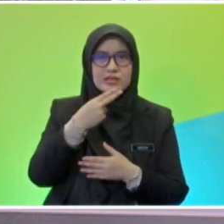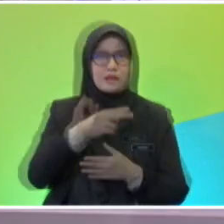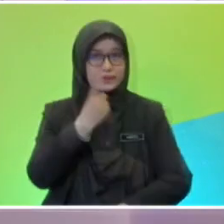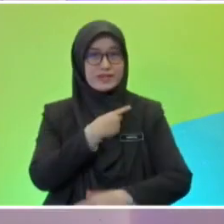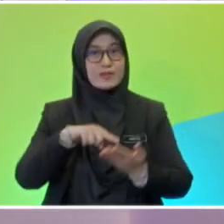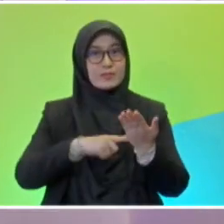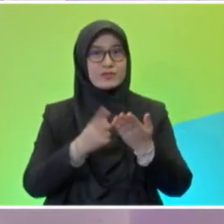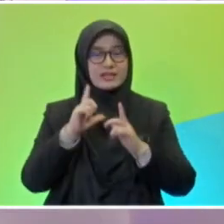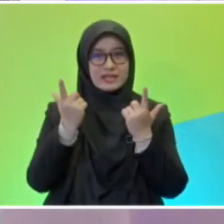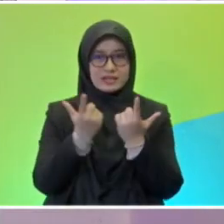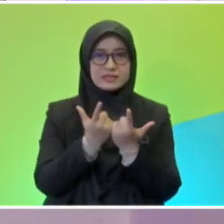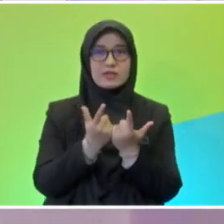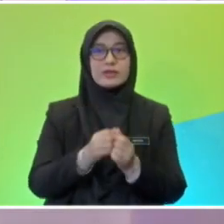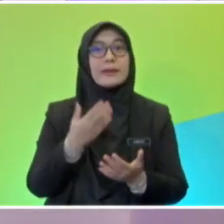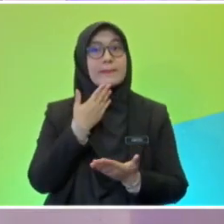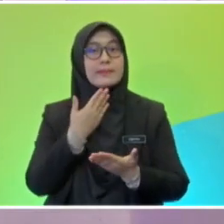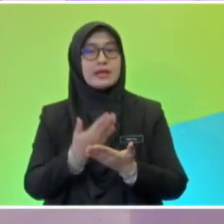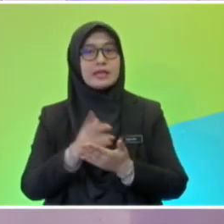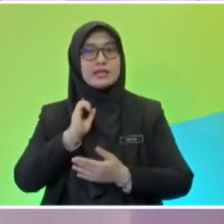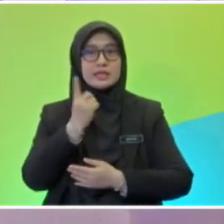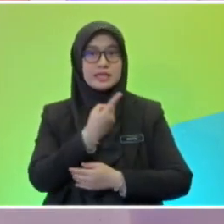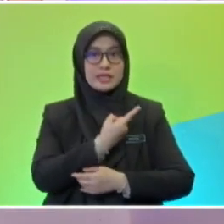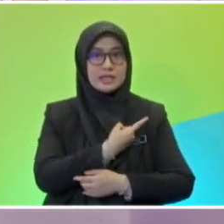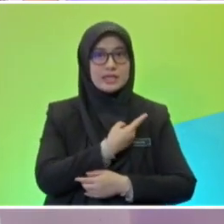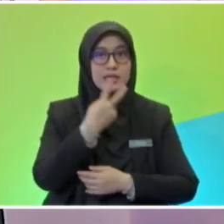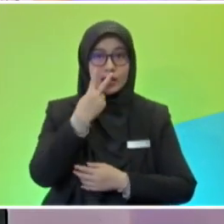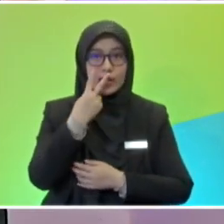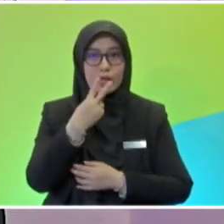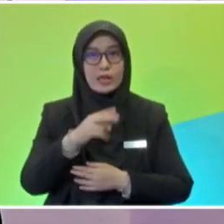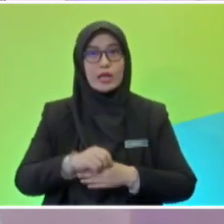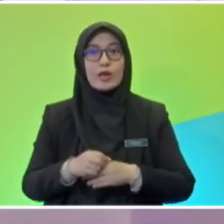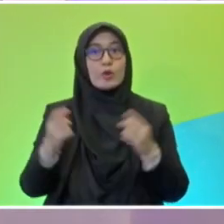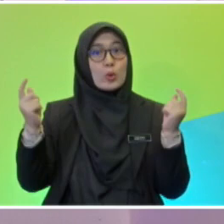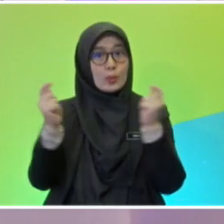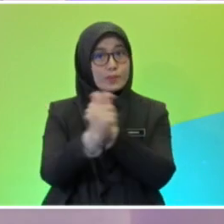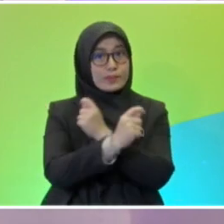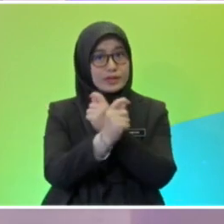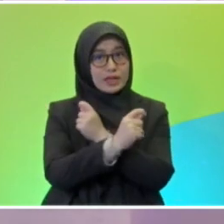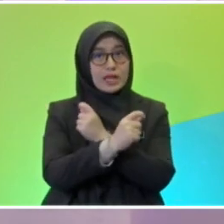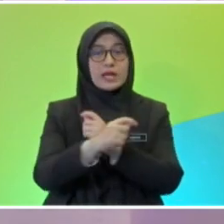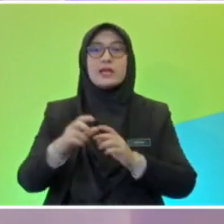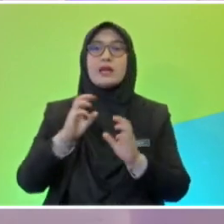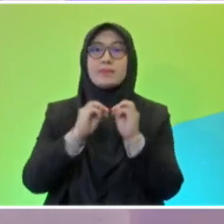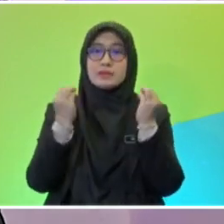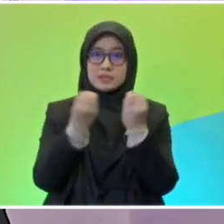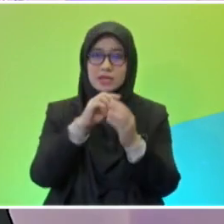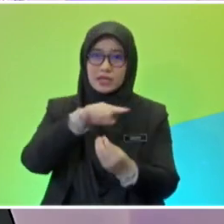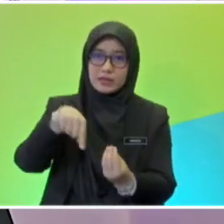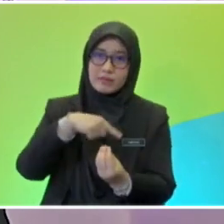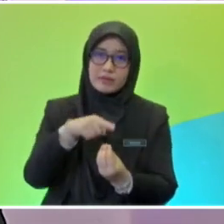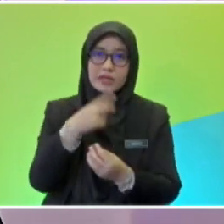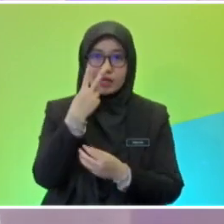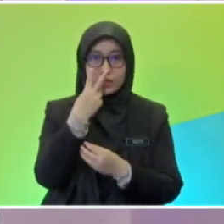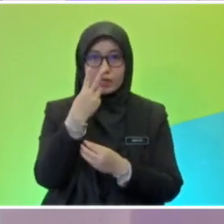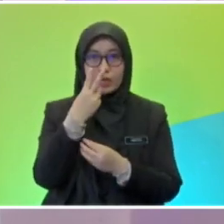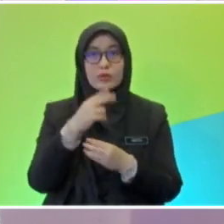baik Nah jadi kita pergi kepada penentangan masyarakat tempat-tempat apa yang kita akan belajar ini kita tengok Oke Nah jadi di dalam penentangan